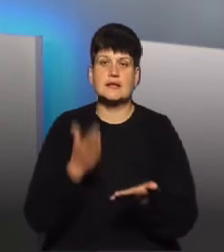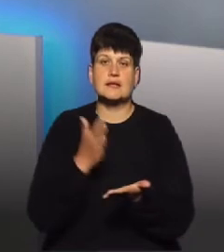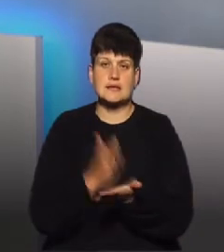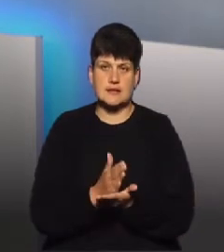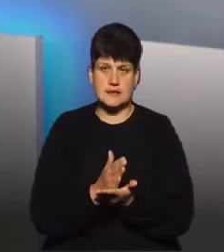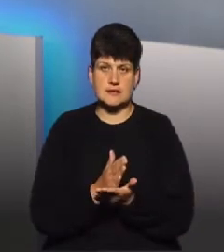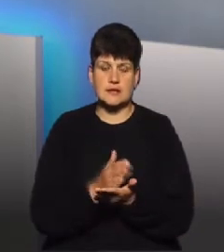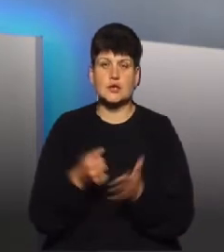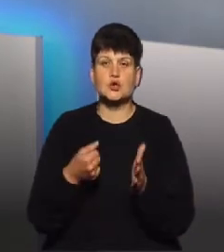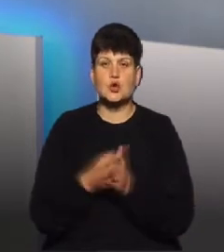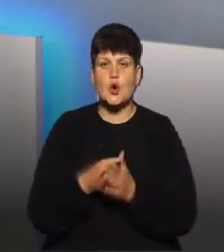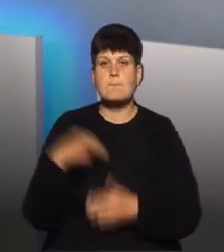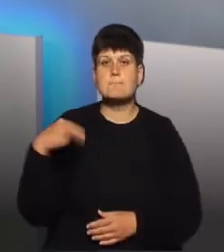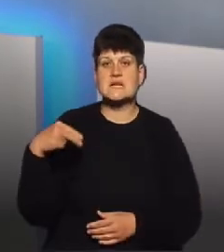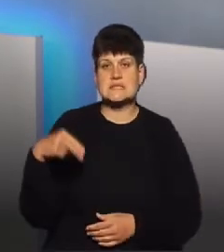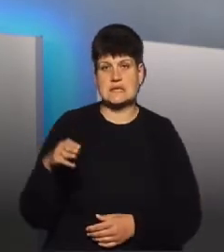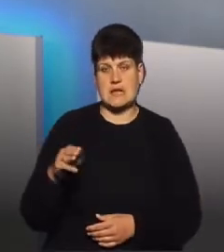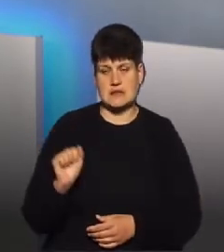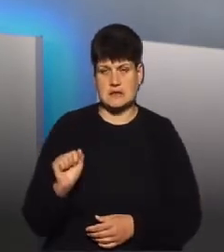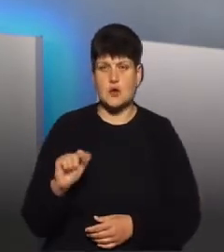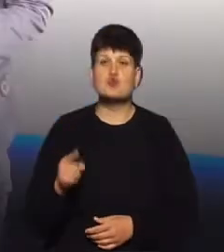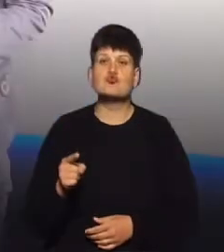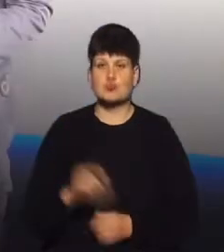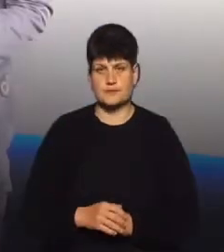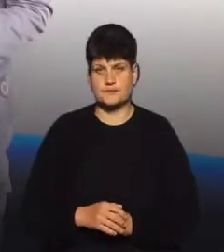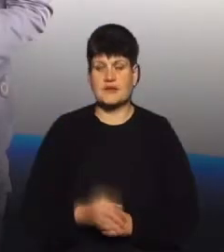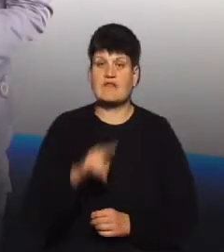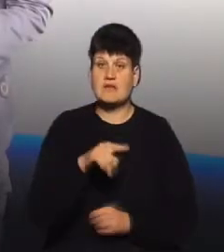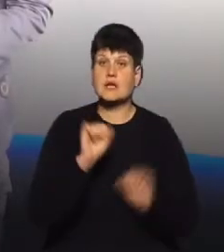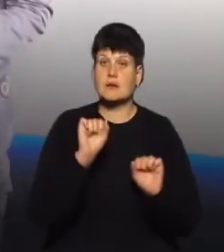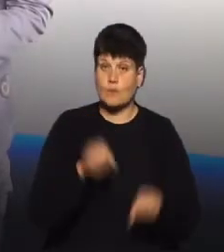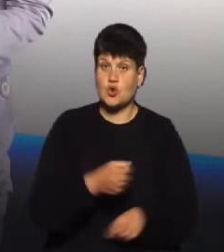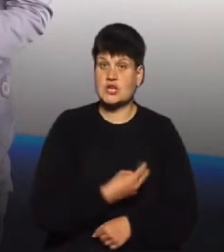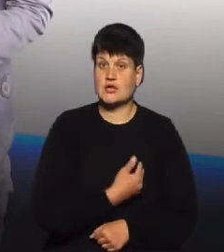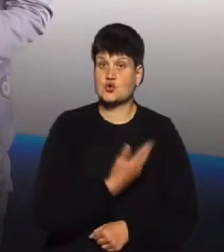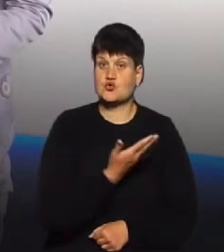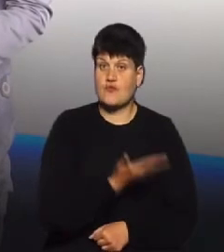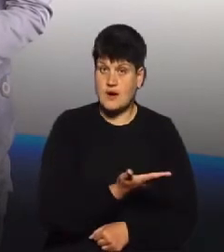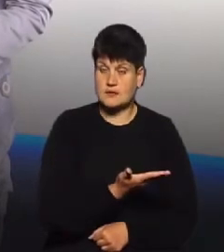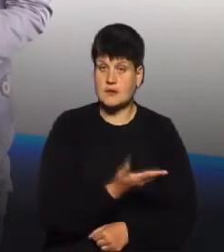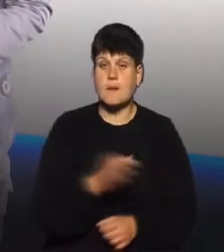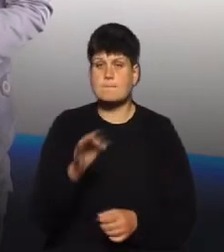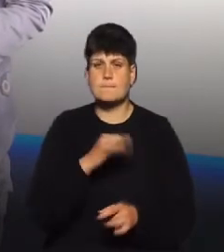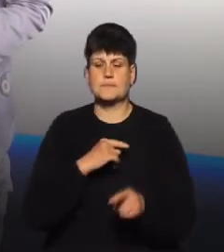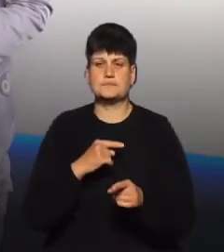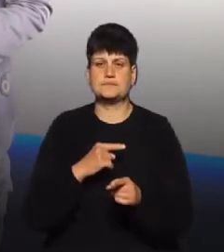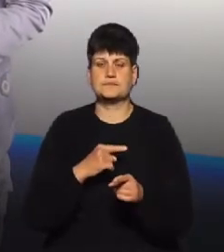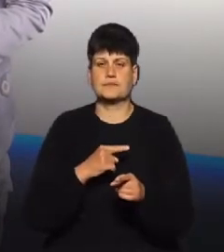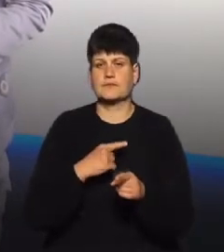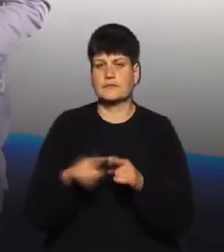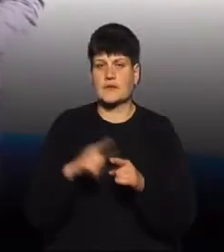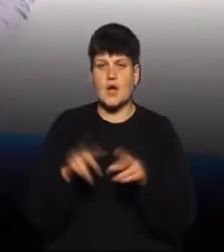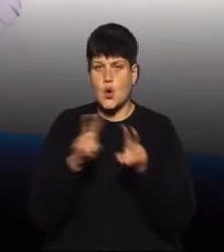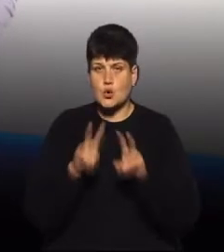президента. Чому? Він може ініціювати про достроковий розгляд Верховної Ради. Оці